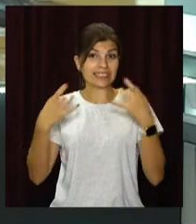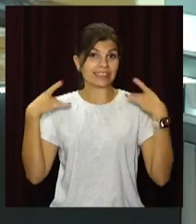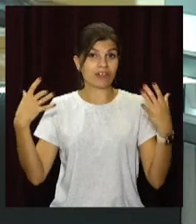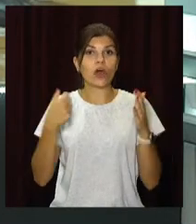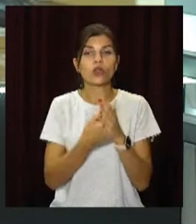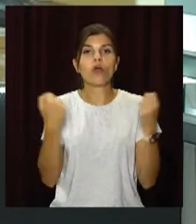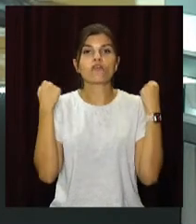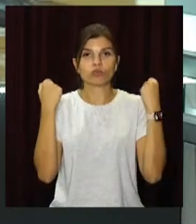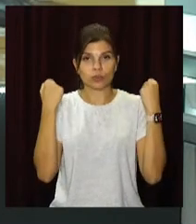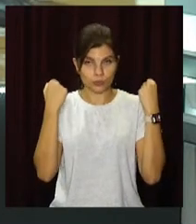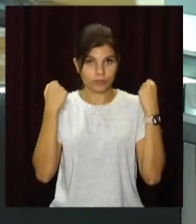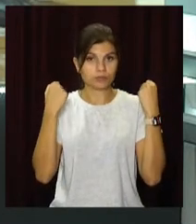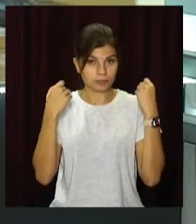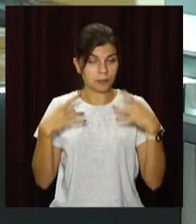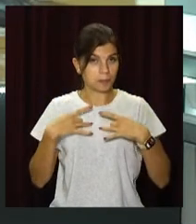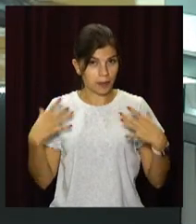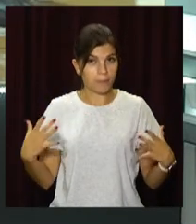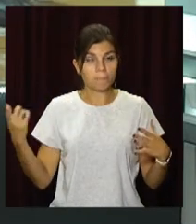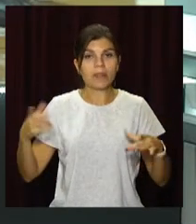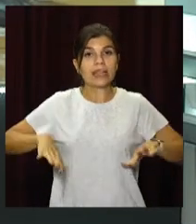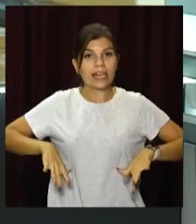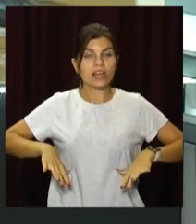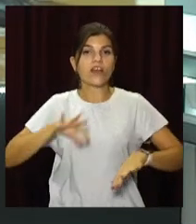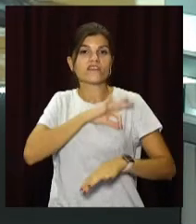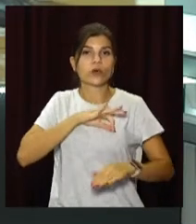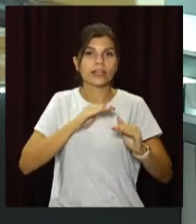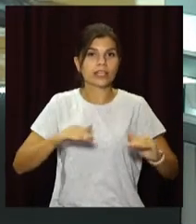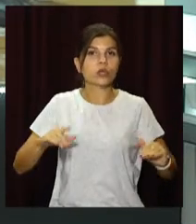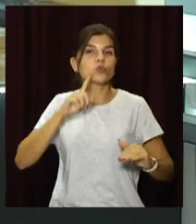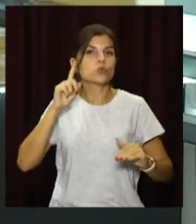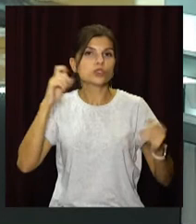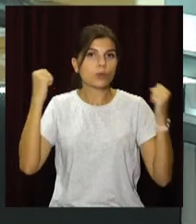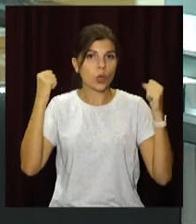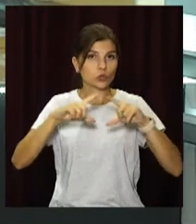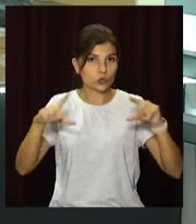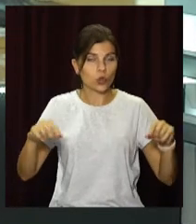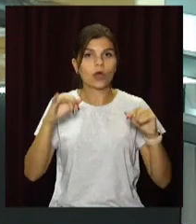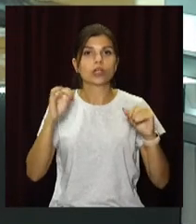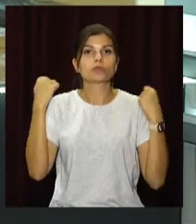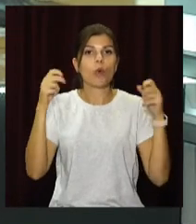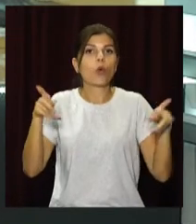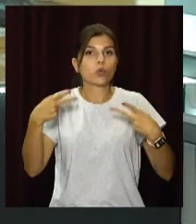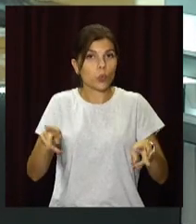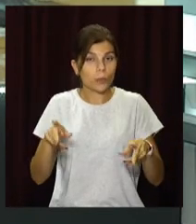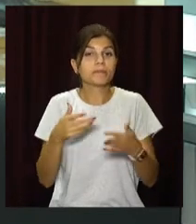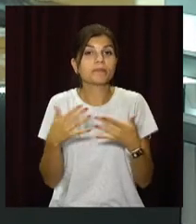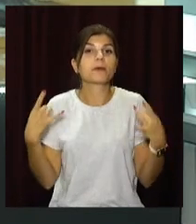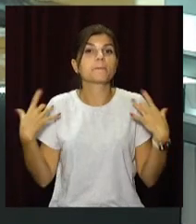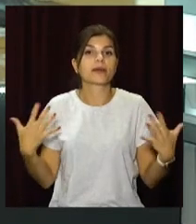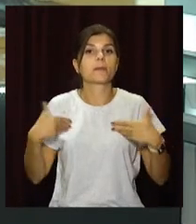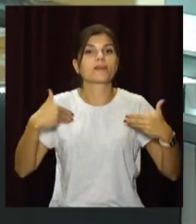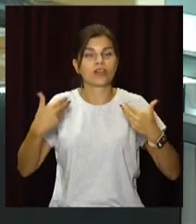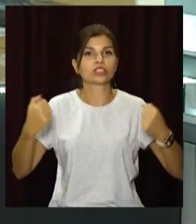до Дня фізкультури та спорту. Учасниками стали тренери, вихованці дитячо-юнацьких спортивних шкіл та спортклубів міста. На святі